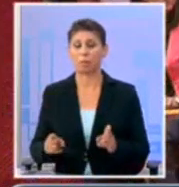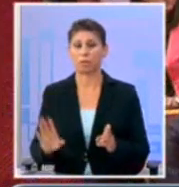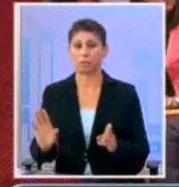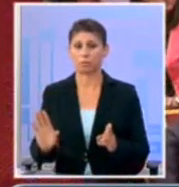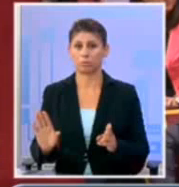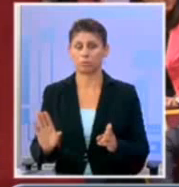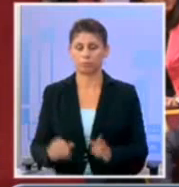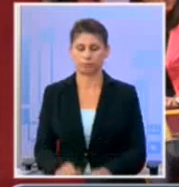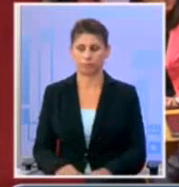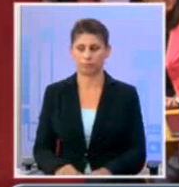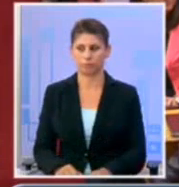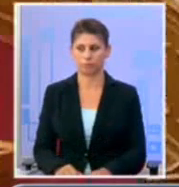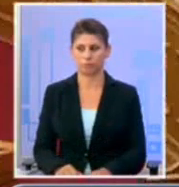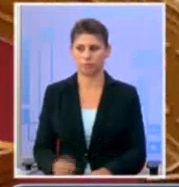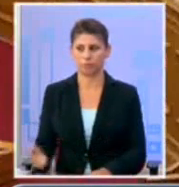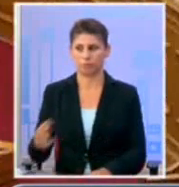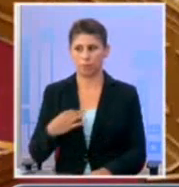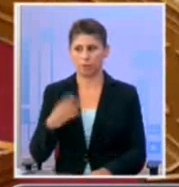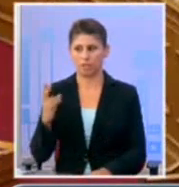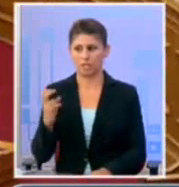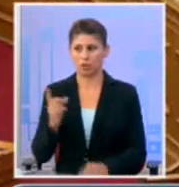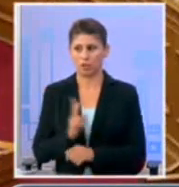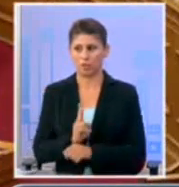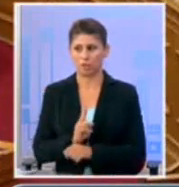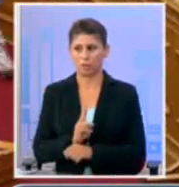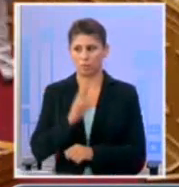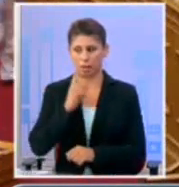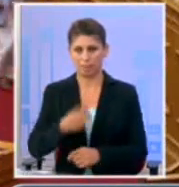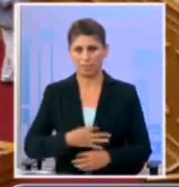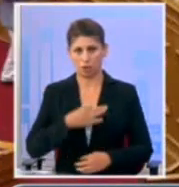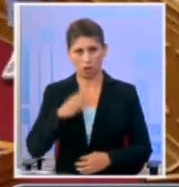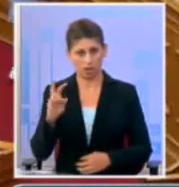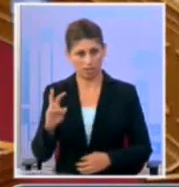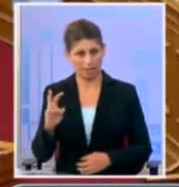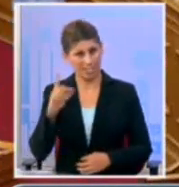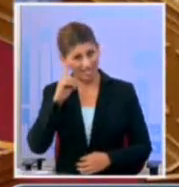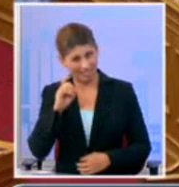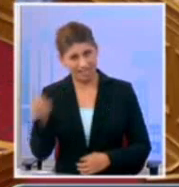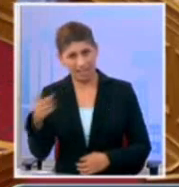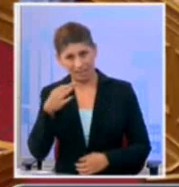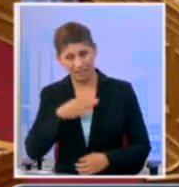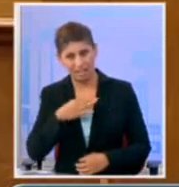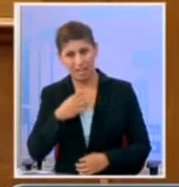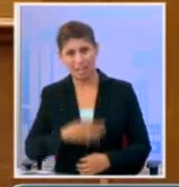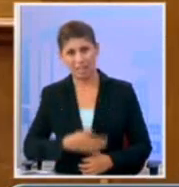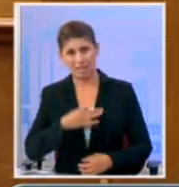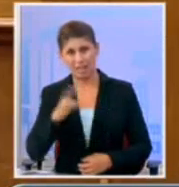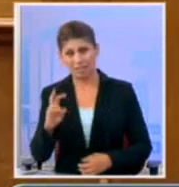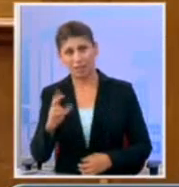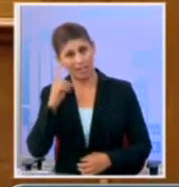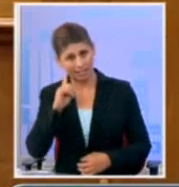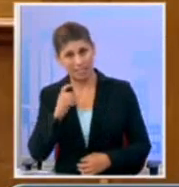Κύριε Χατζηδάκη, μη διακόπτετε. Θα μου δώσετε 20 δευτερόλεπτα να απαντήσω στον κύριο Χατζηδάκη. Ξέρετε τι λέει, κύριε Χατζηδάκη.